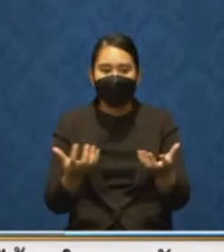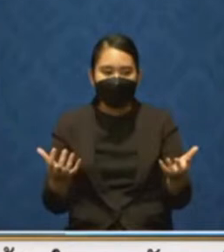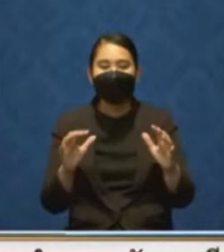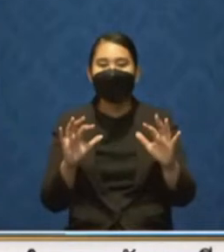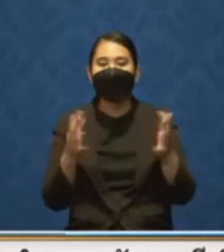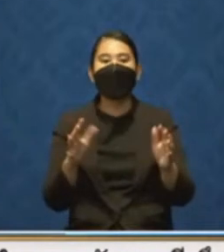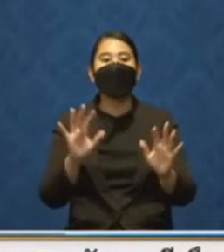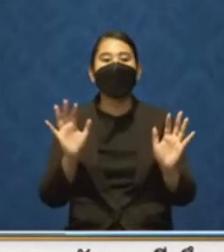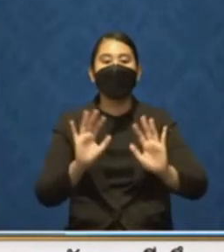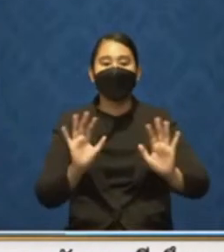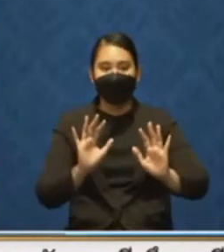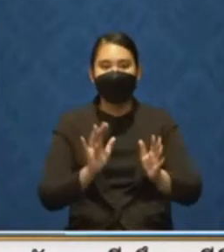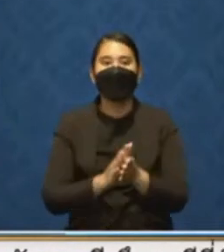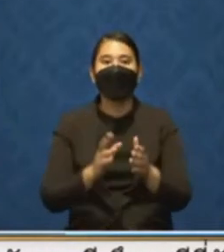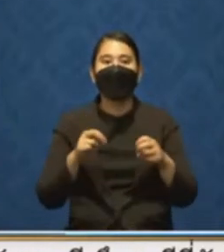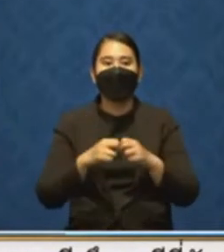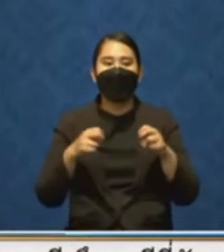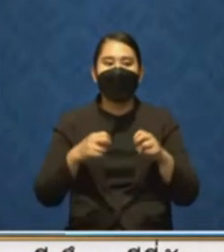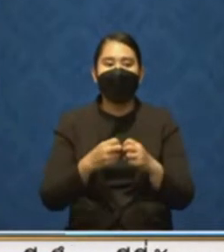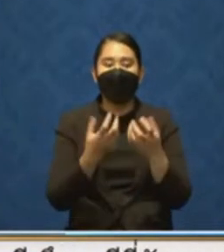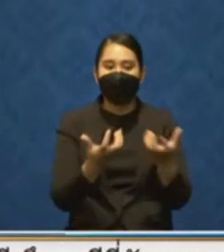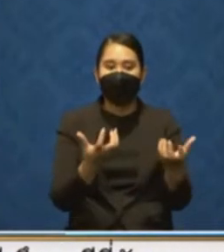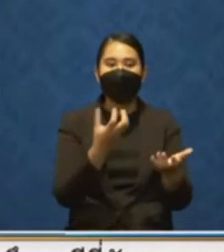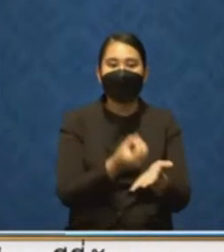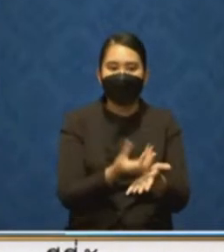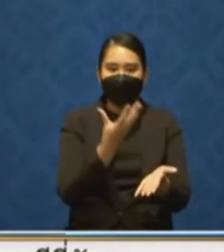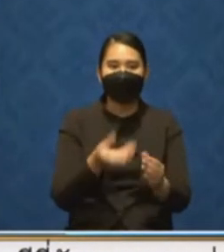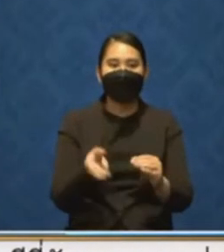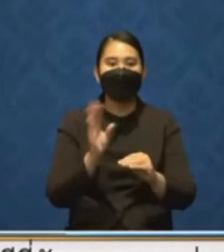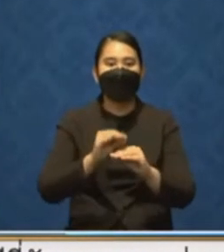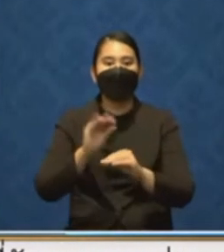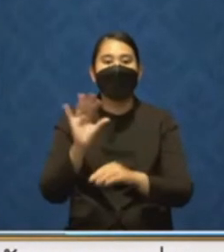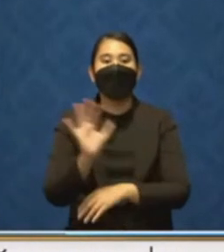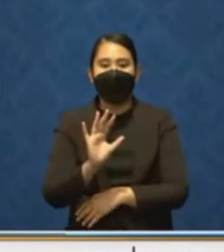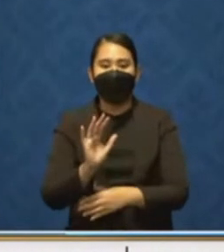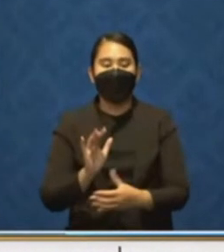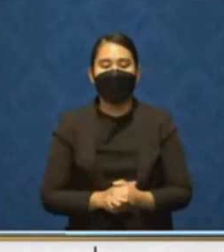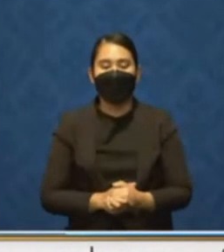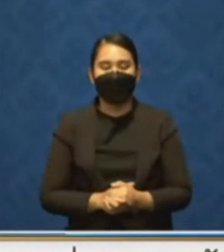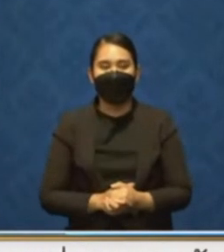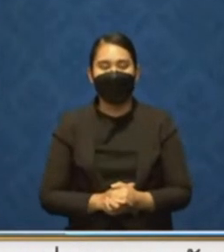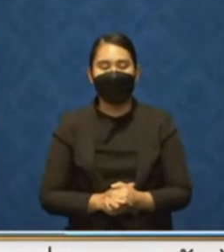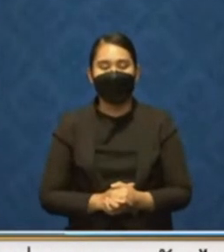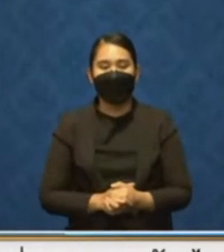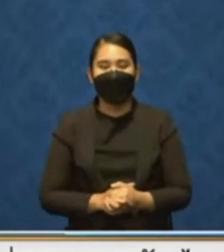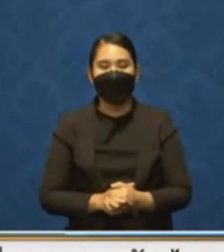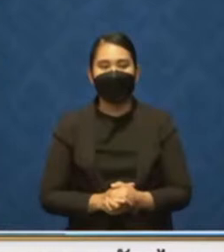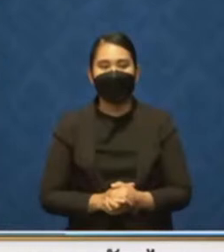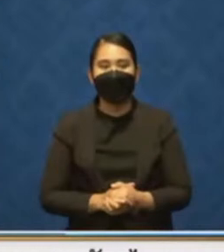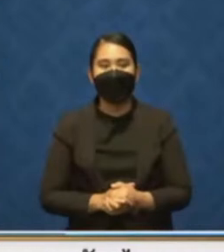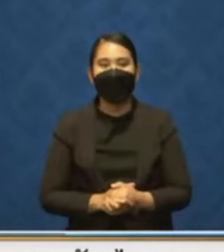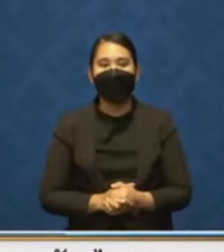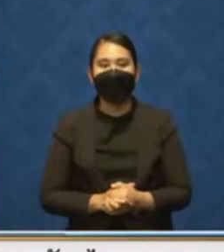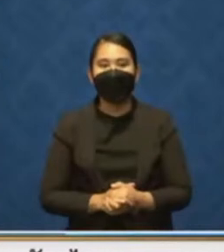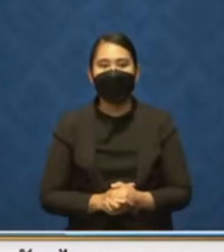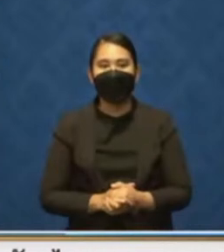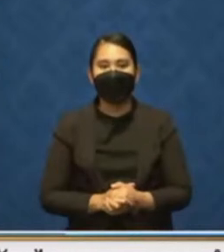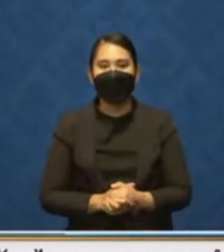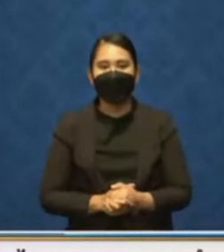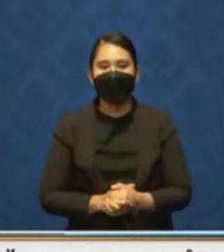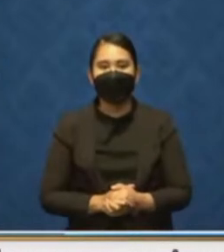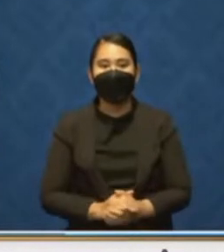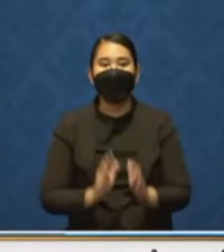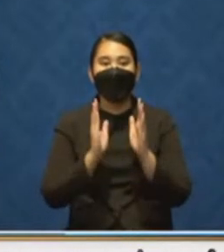ซ้ำซ้อนจากของแพงเข้าใหม่ปัญหาและผู้บริโภค